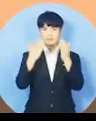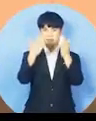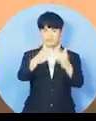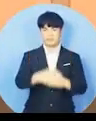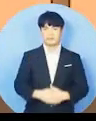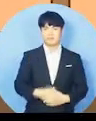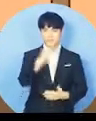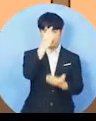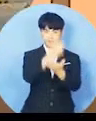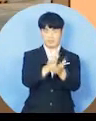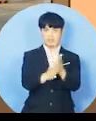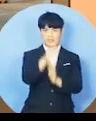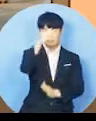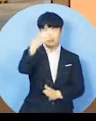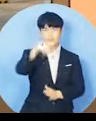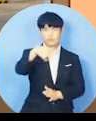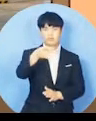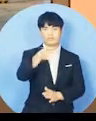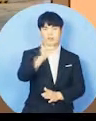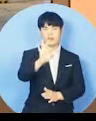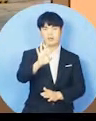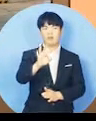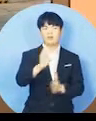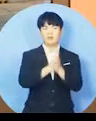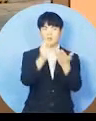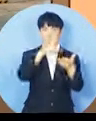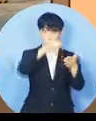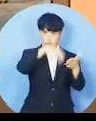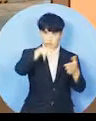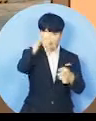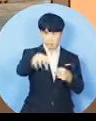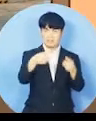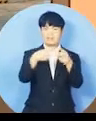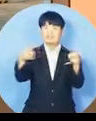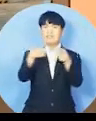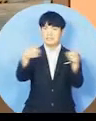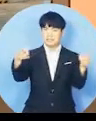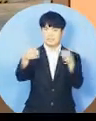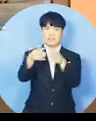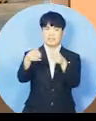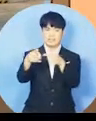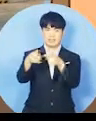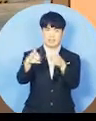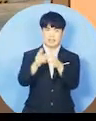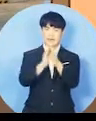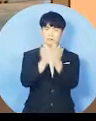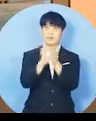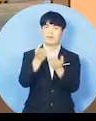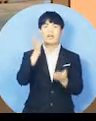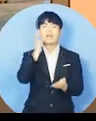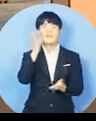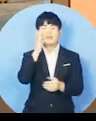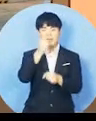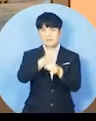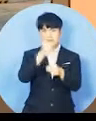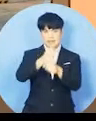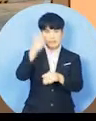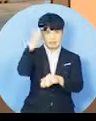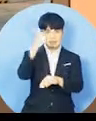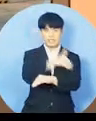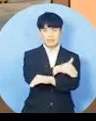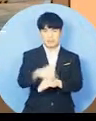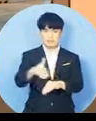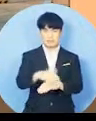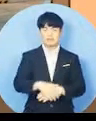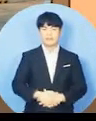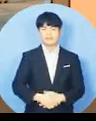생생정보입니다. 천안시 두정도서관은 2층에 북카페와 러닝커머스를 조성하기 위해 12월까지 3개월간